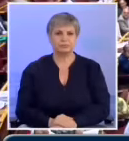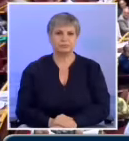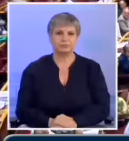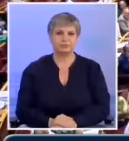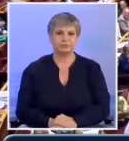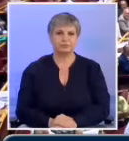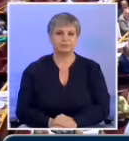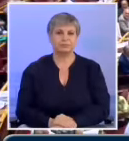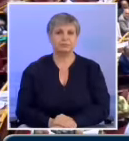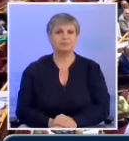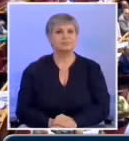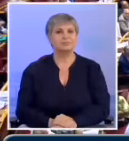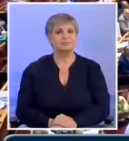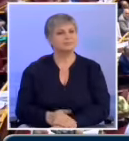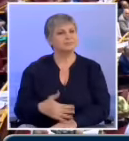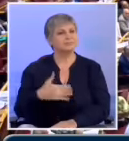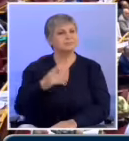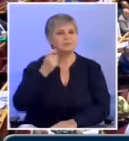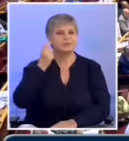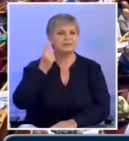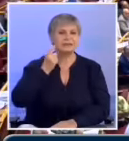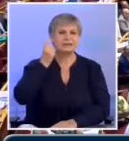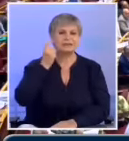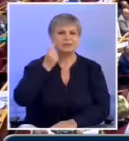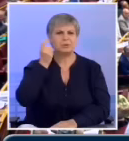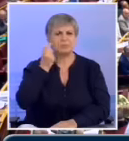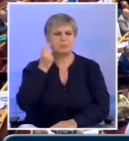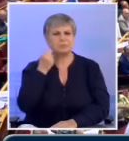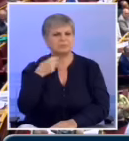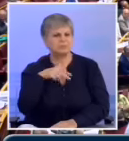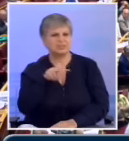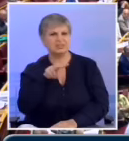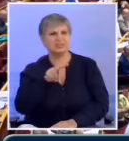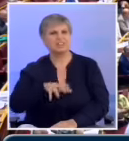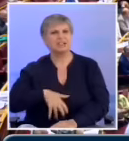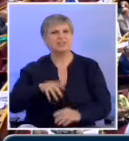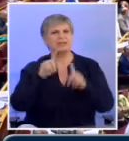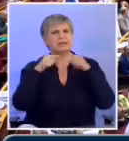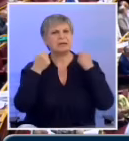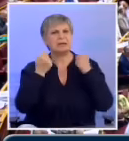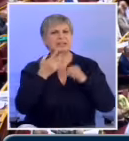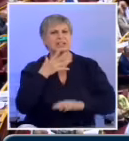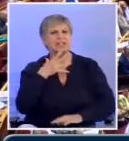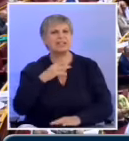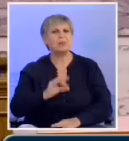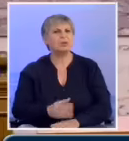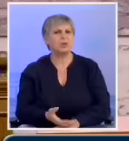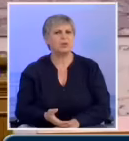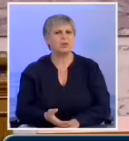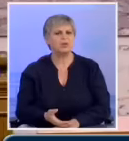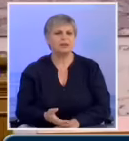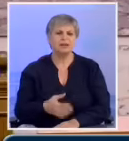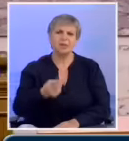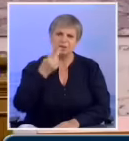θα αναρωτηθεί κανείς γιατί γελούν. Είναι πρόδειλο ότι η πλειοψηφία